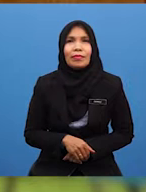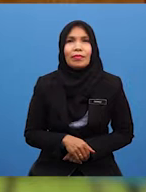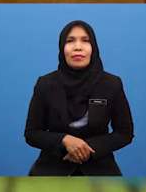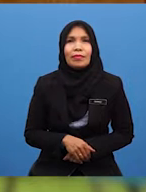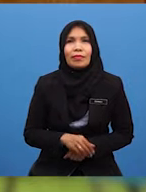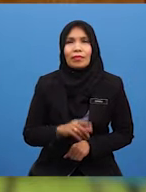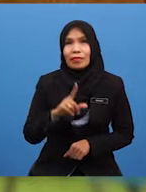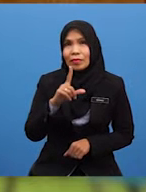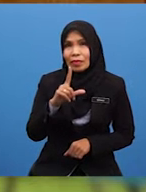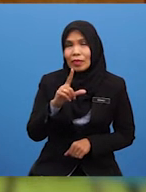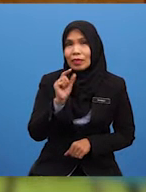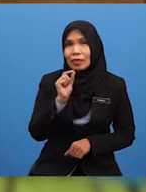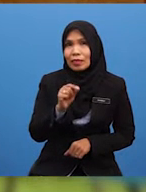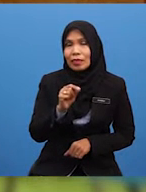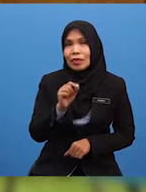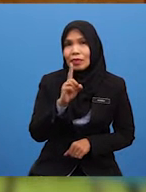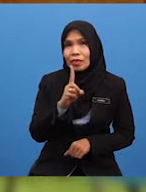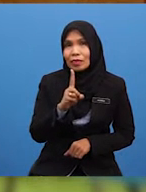L